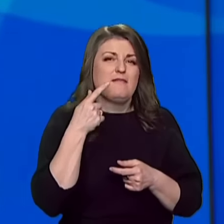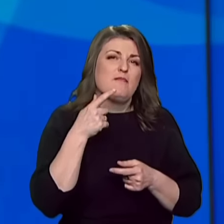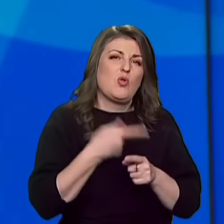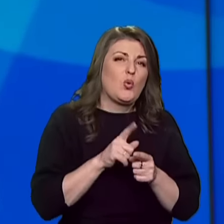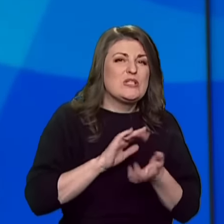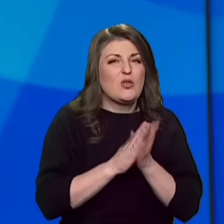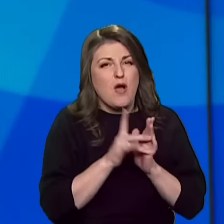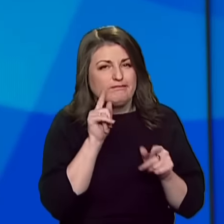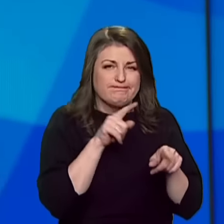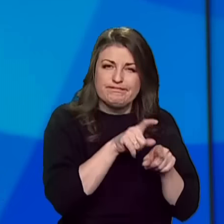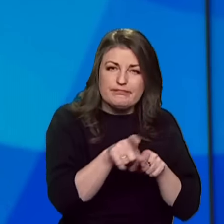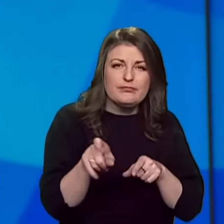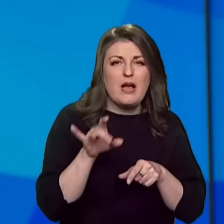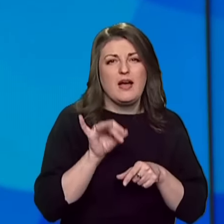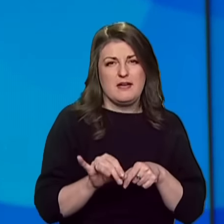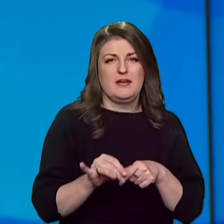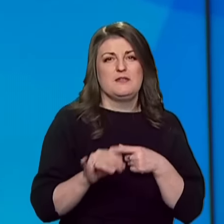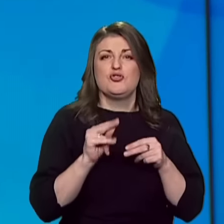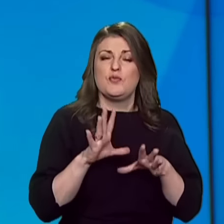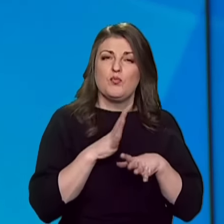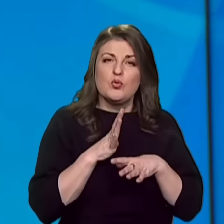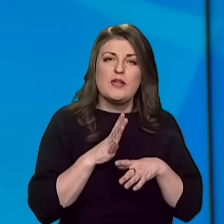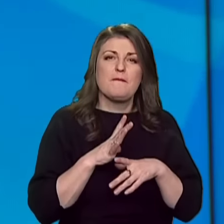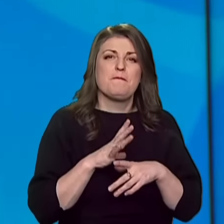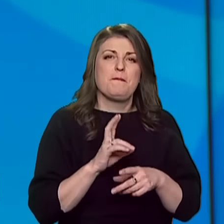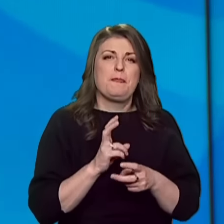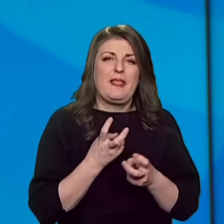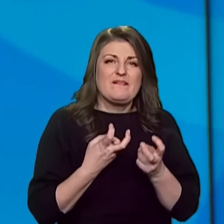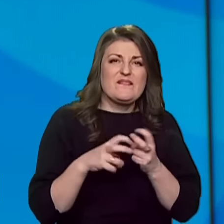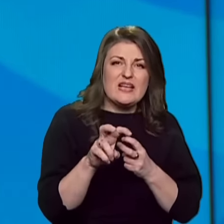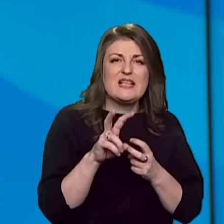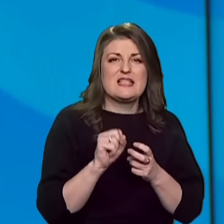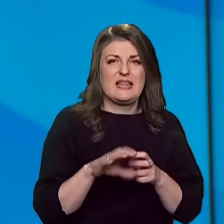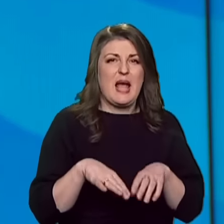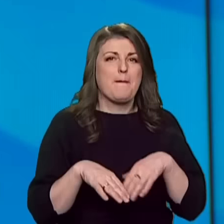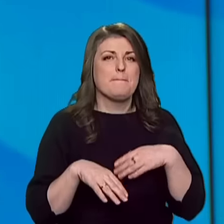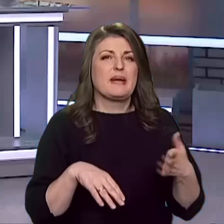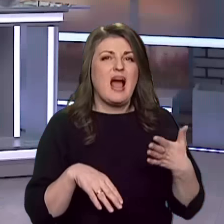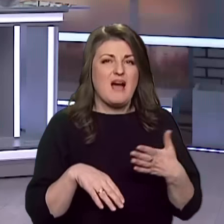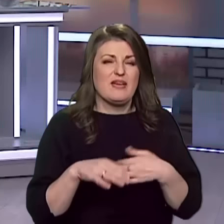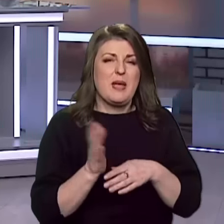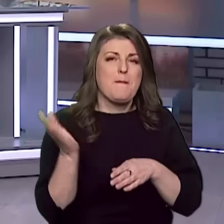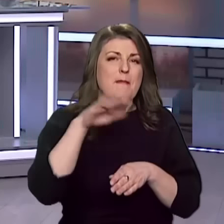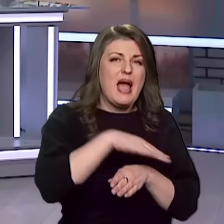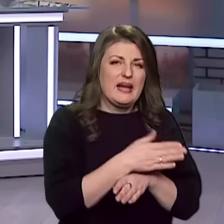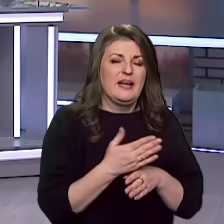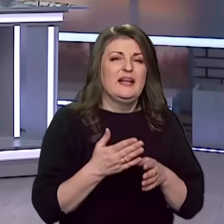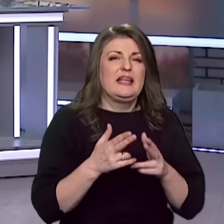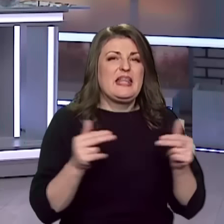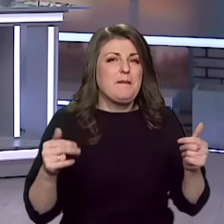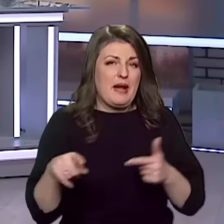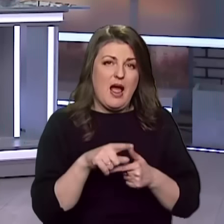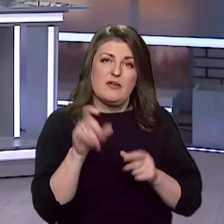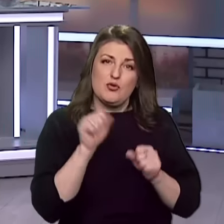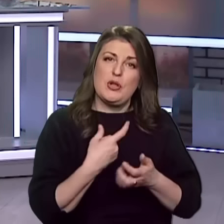промацувати ситуацію. І от чи були от вилазки на правий берег Дніпра їхні? Чи можете ви підтвердити або